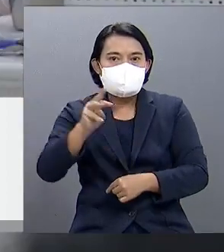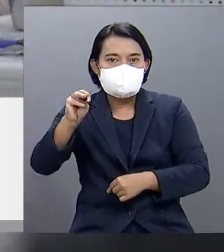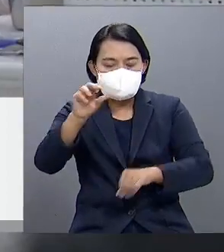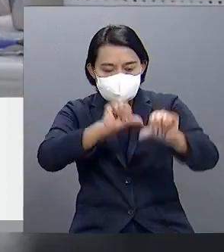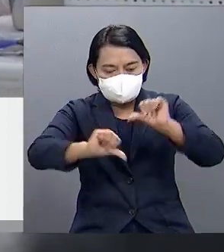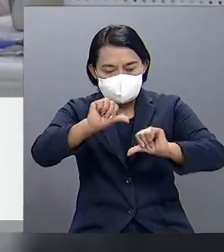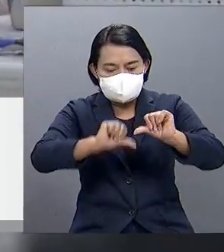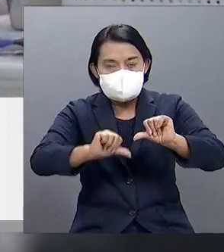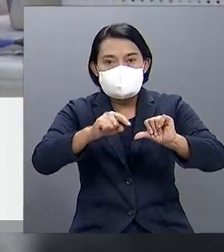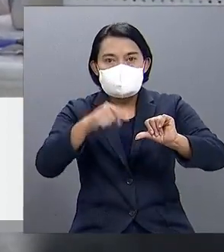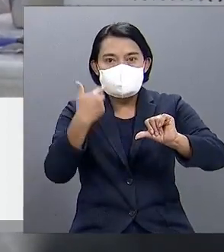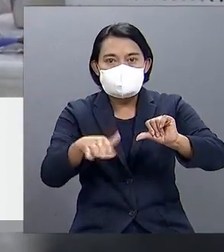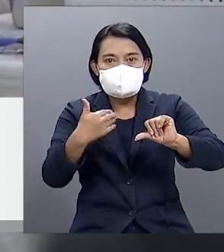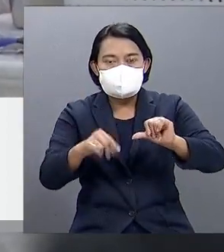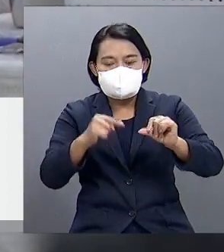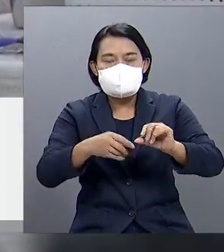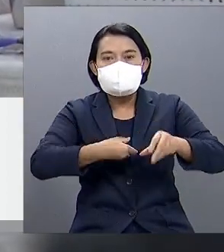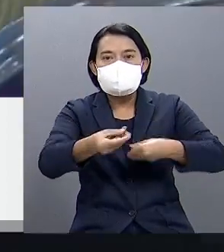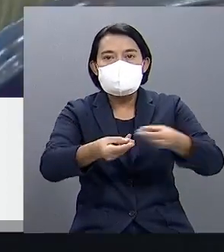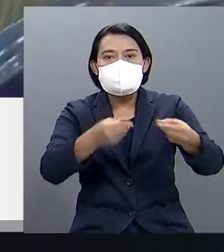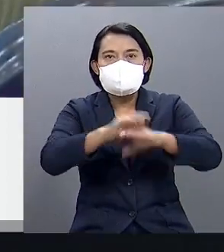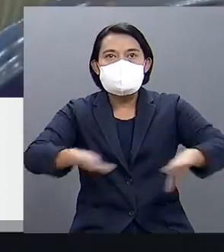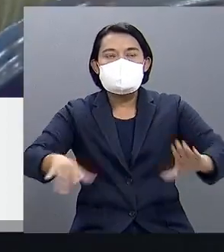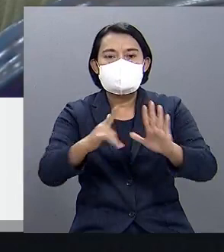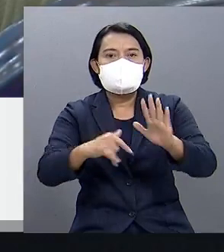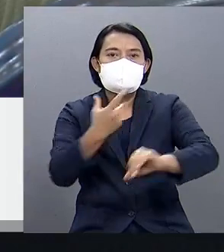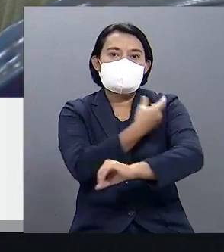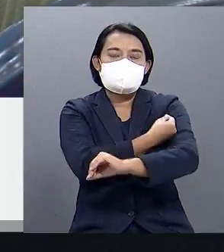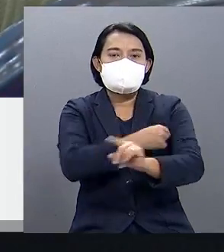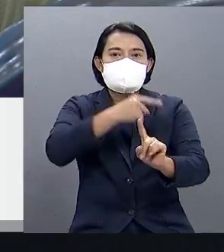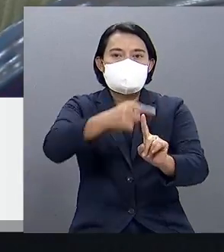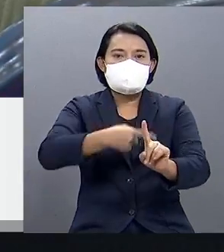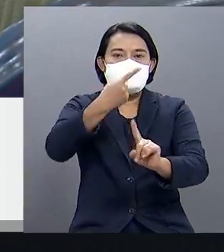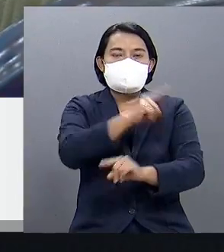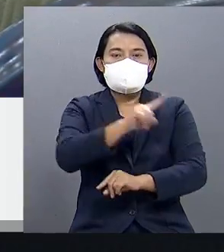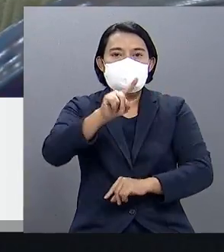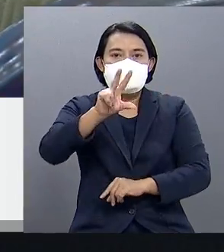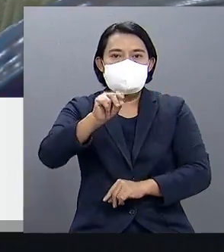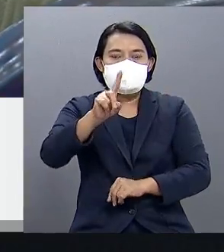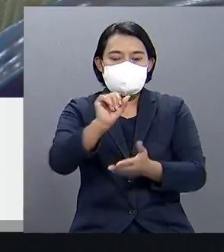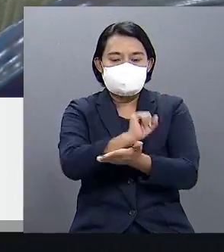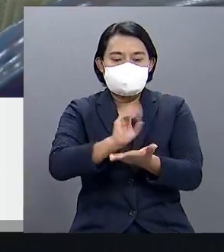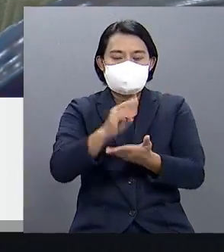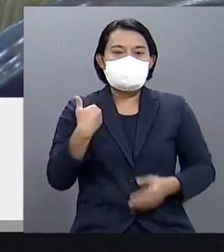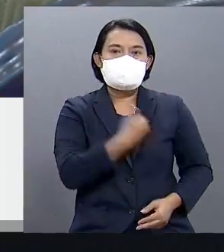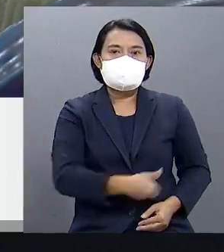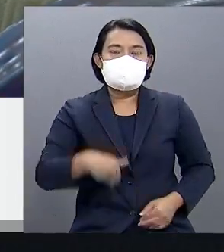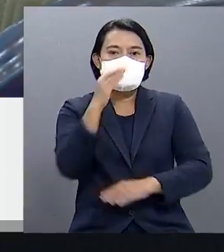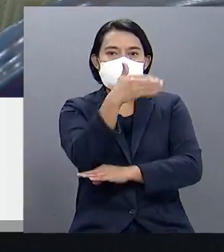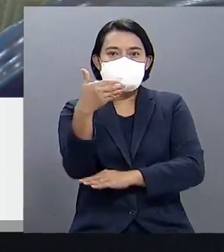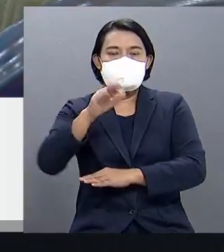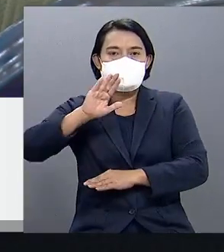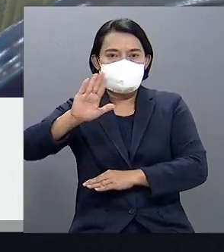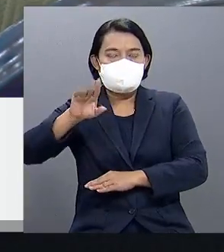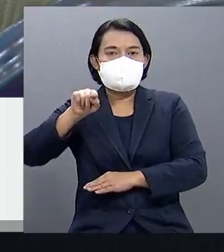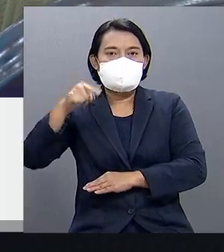ายไปฉีดเด็กๆโดยจะเริ่มฉีดในวันที่31มกราคมที่สถาบันสุขภาพแห่งชาติมหาราชินีเป็นแห่งแรกฉีด